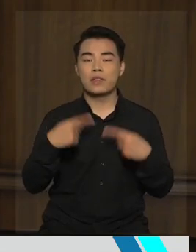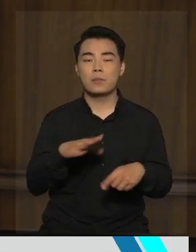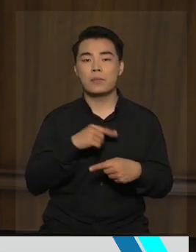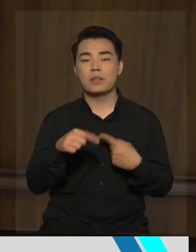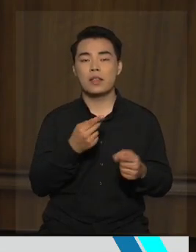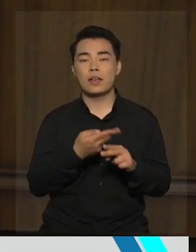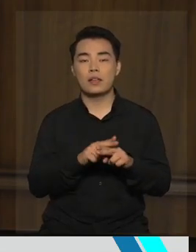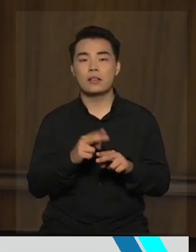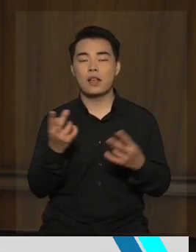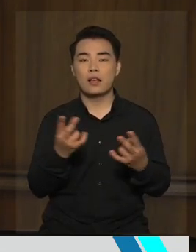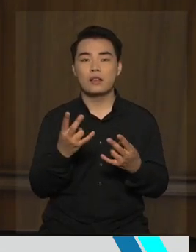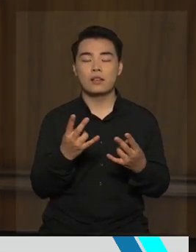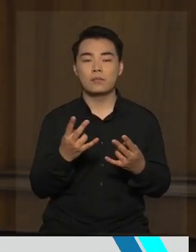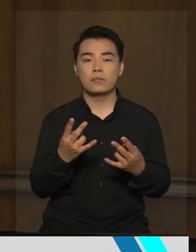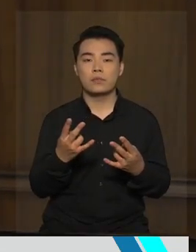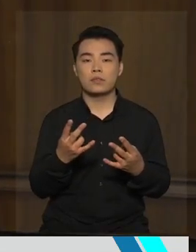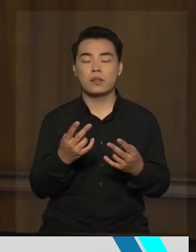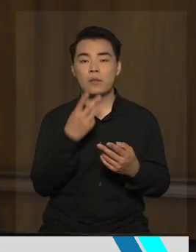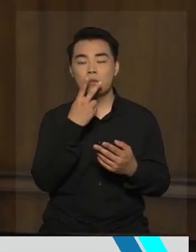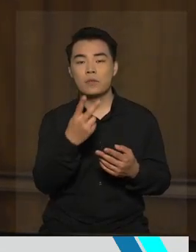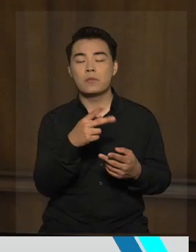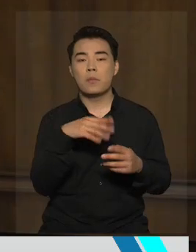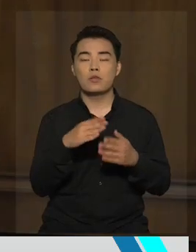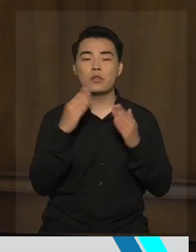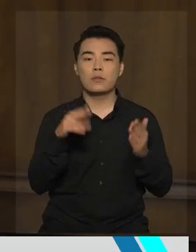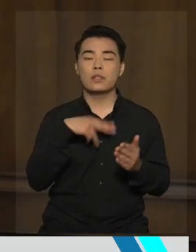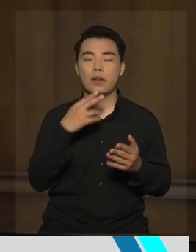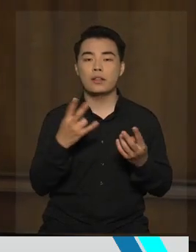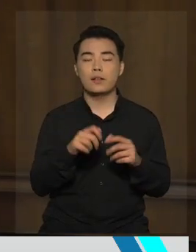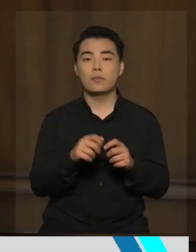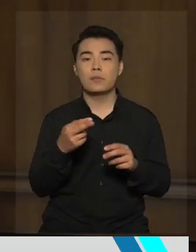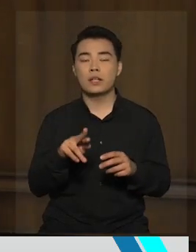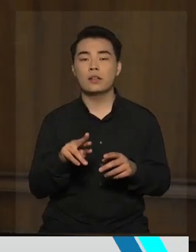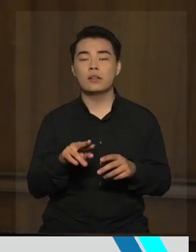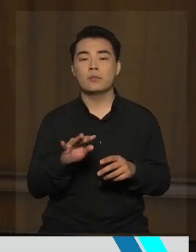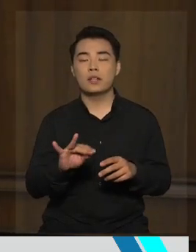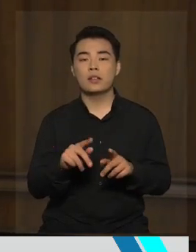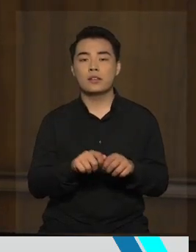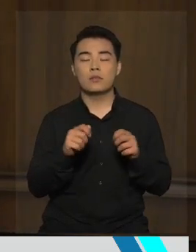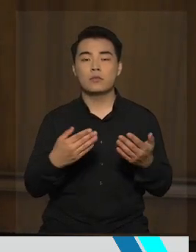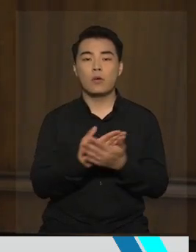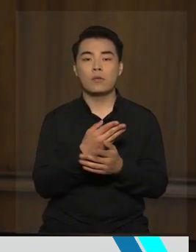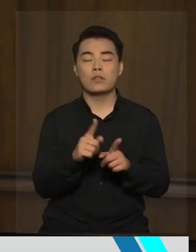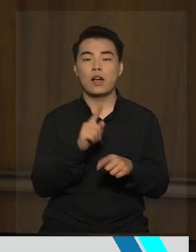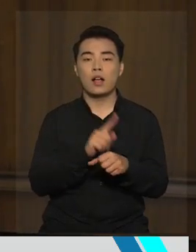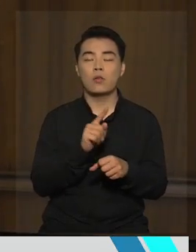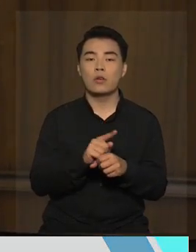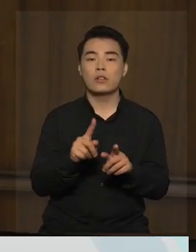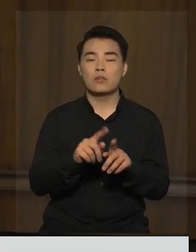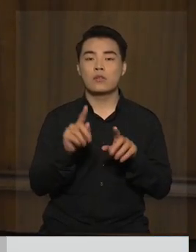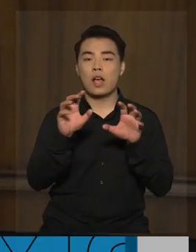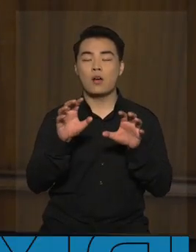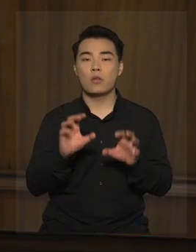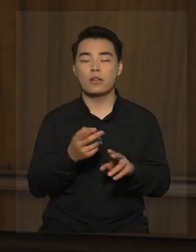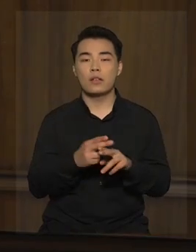Поэтому, наверное, на это надо будет пристальное внимание обратить при принятии нового налогового кодекса. Второе, конечно,